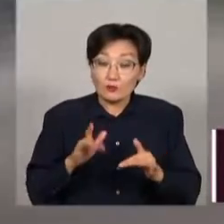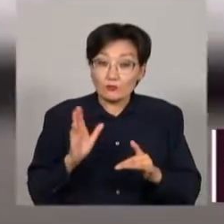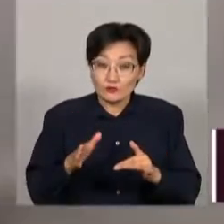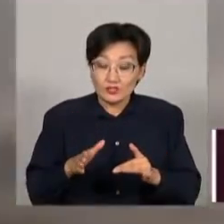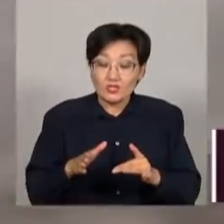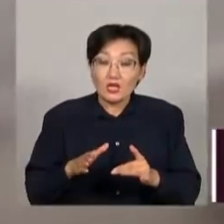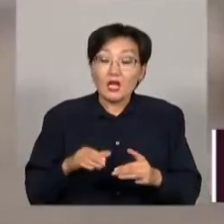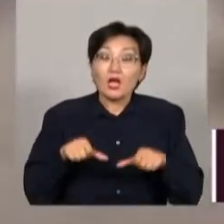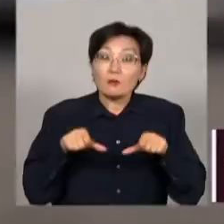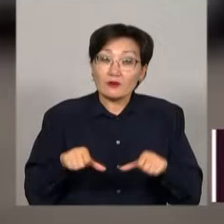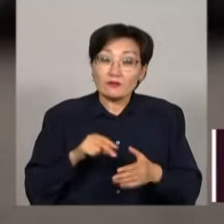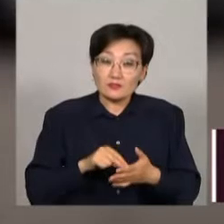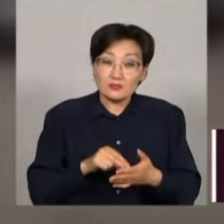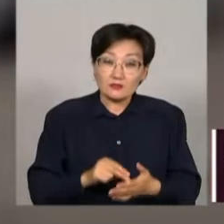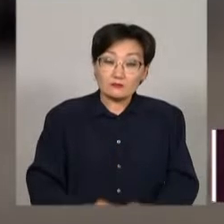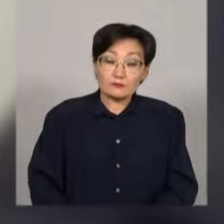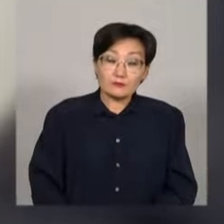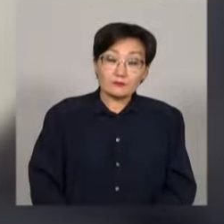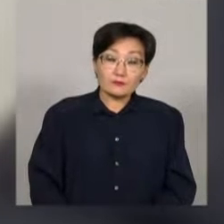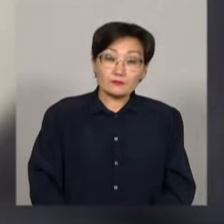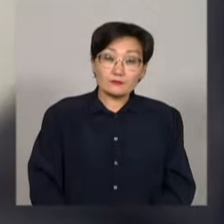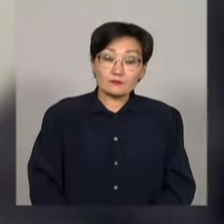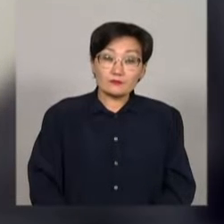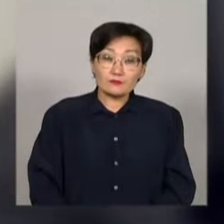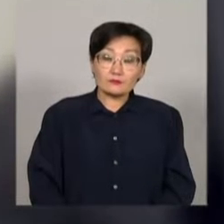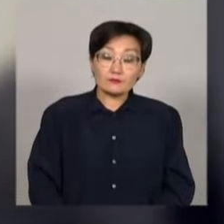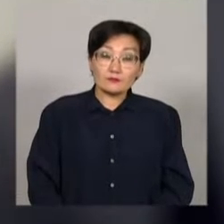дана правовая оценка.